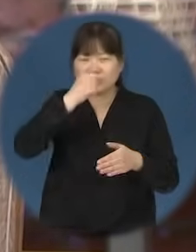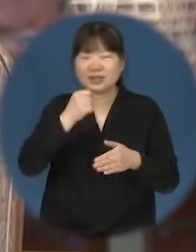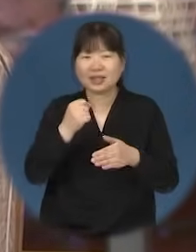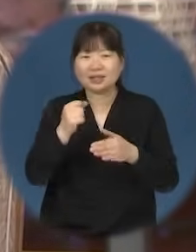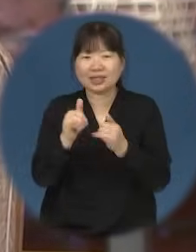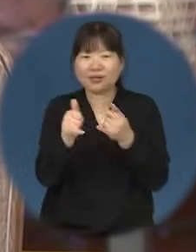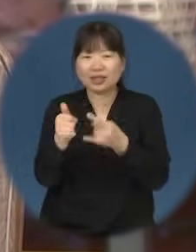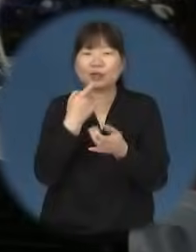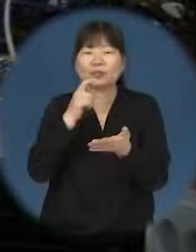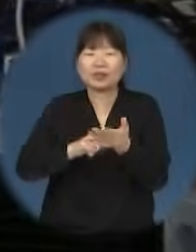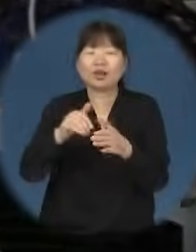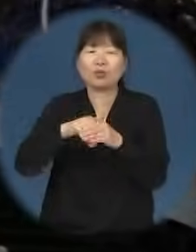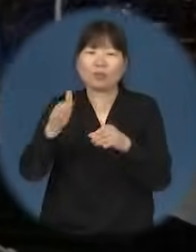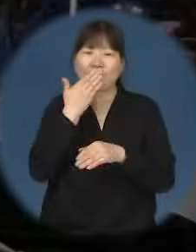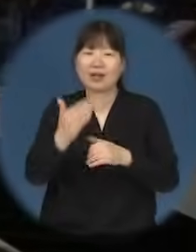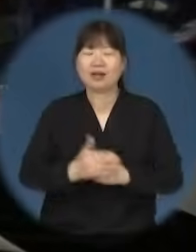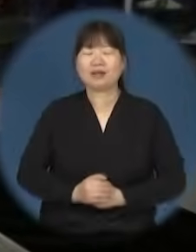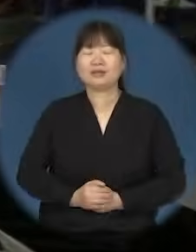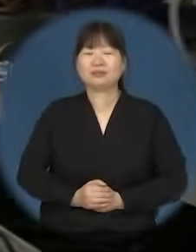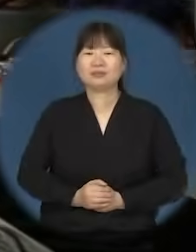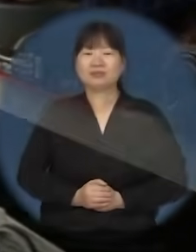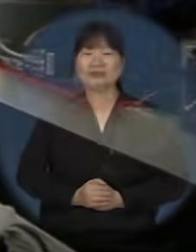네. 예.